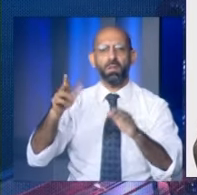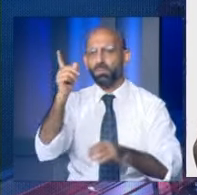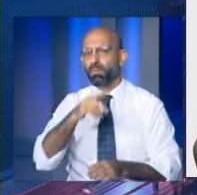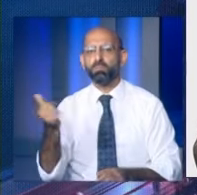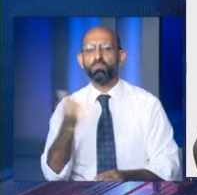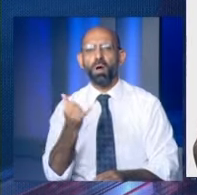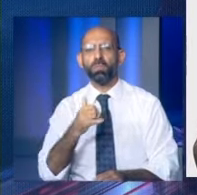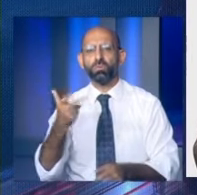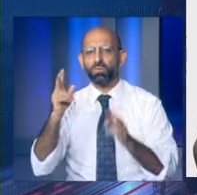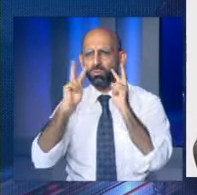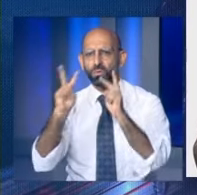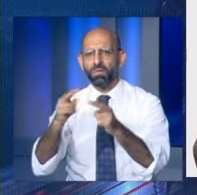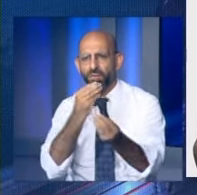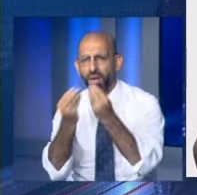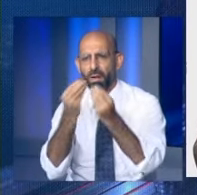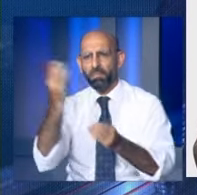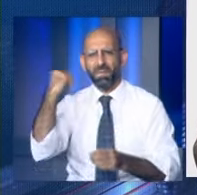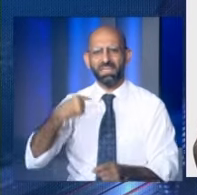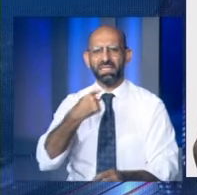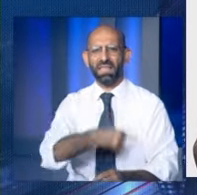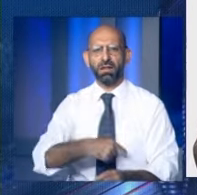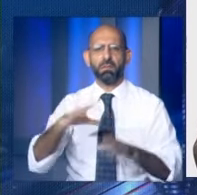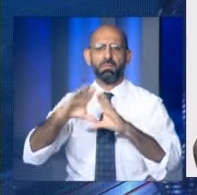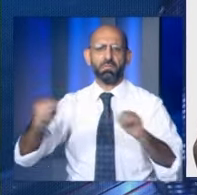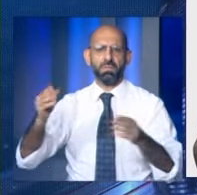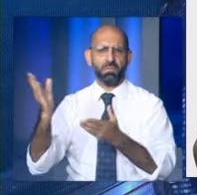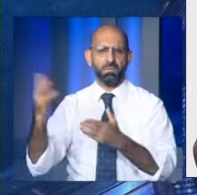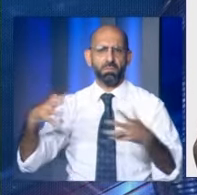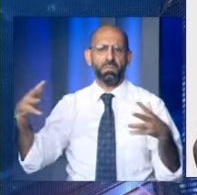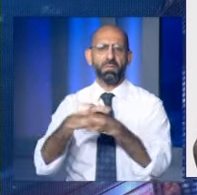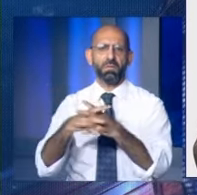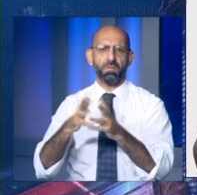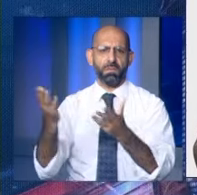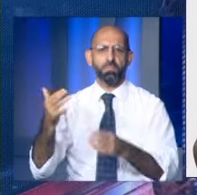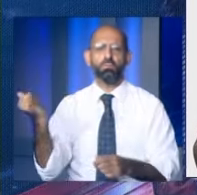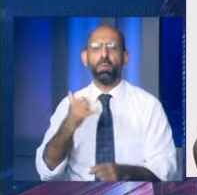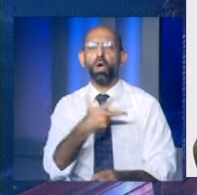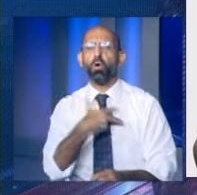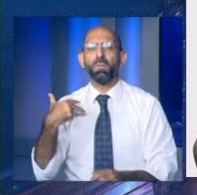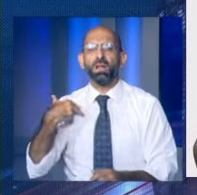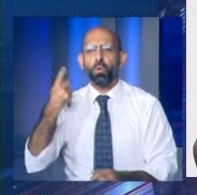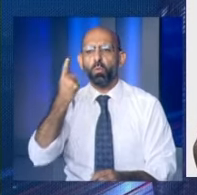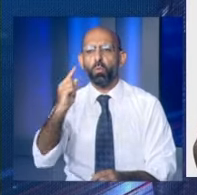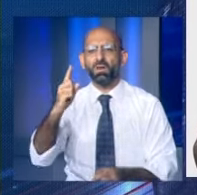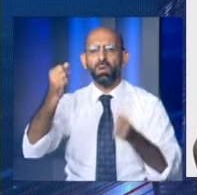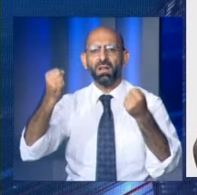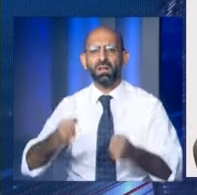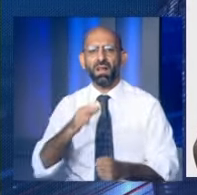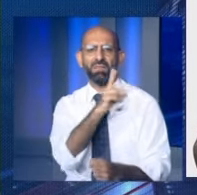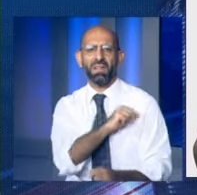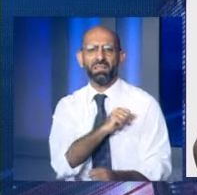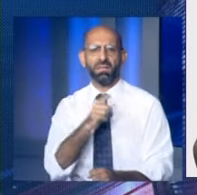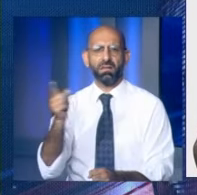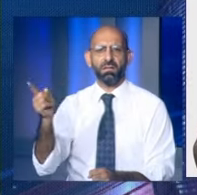فتح أم حماس، إنما الأهم هو ترجمة الاتفاق الذي حصل في محادثات بكين بعد موسكو، وهو النهج الموحد